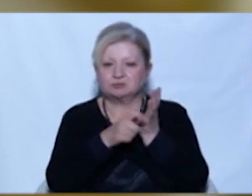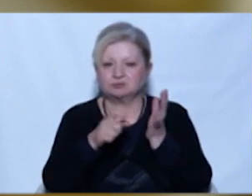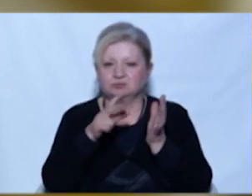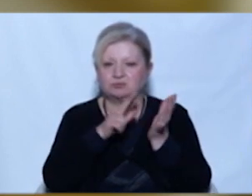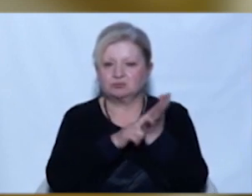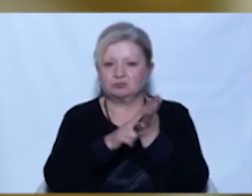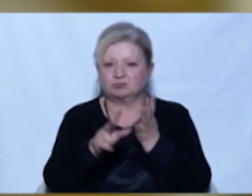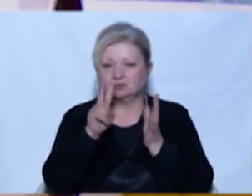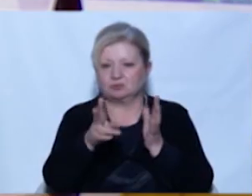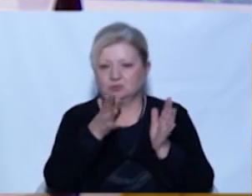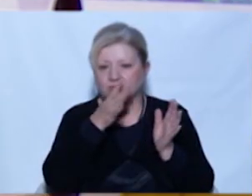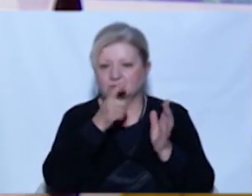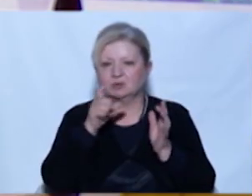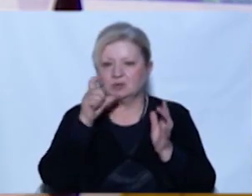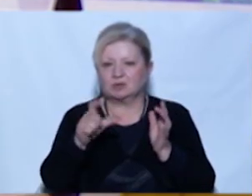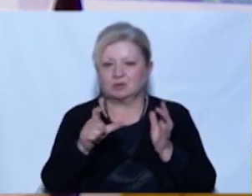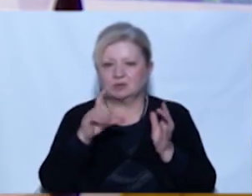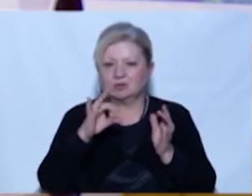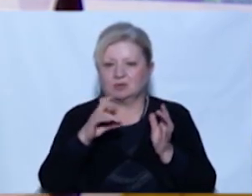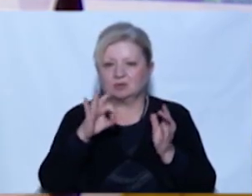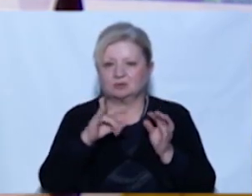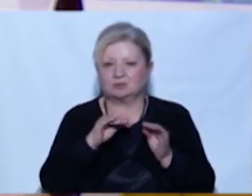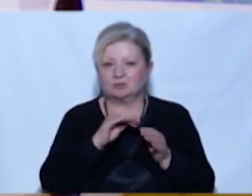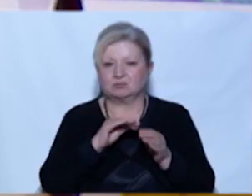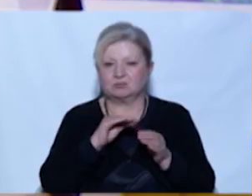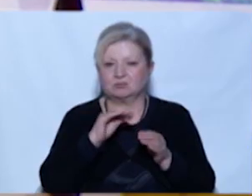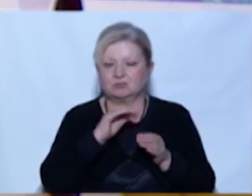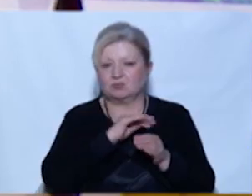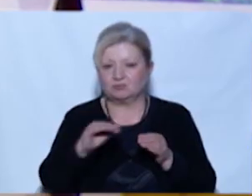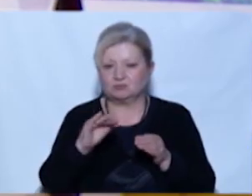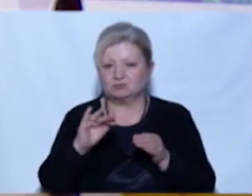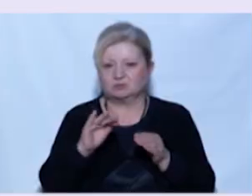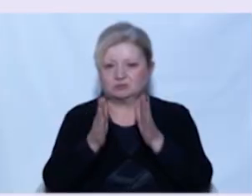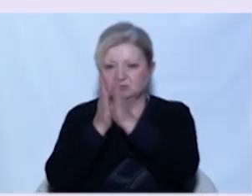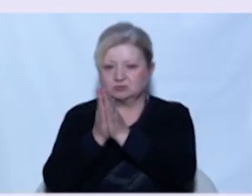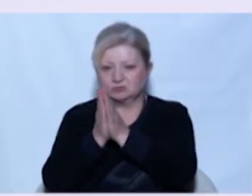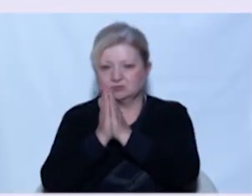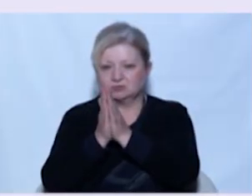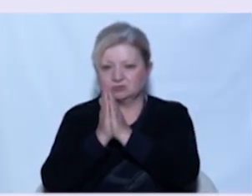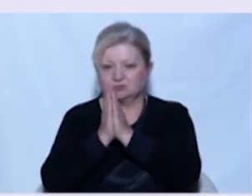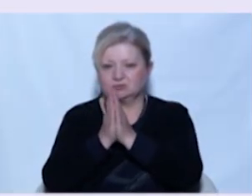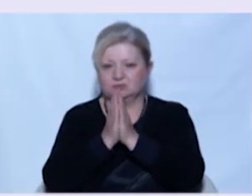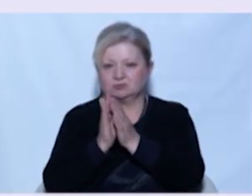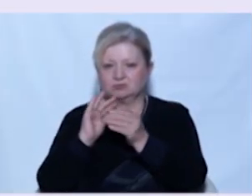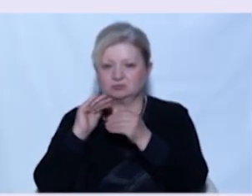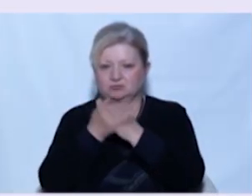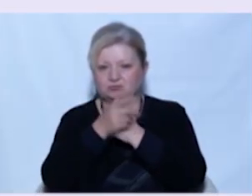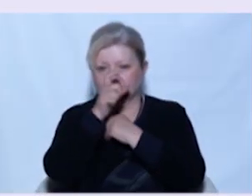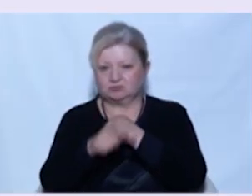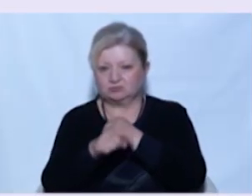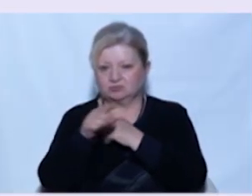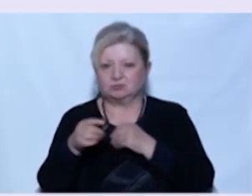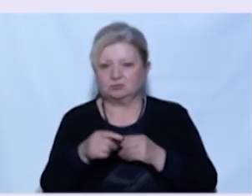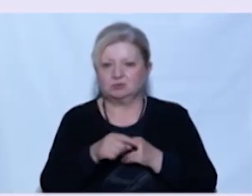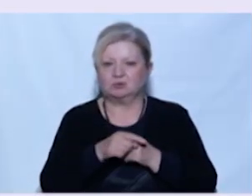1782 cels Ereklem ofitsialurat itkhova mfarveloba. Me akhla minda khazgasma gavaketo